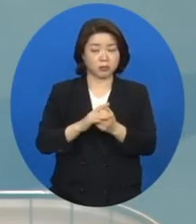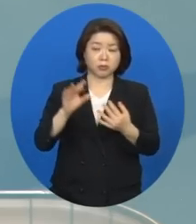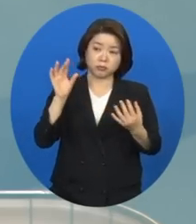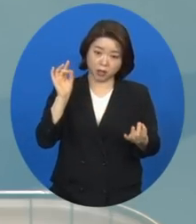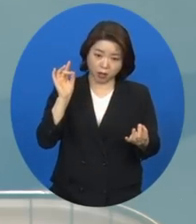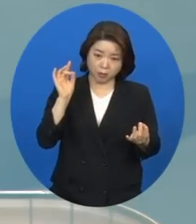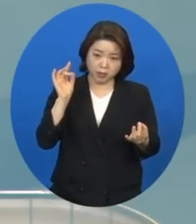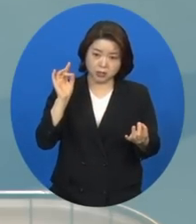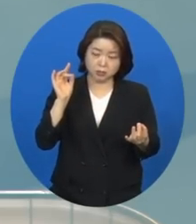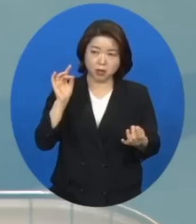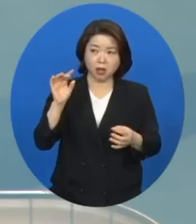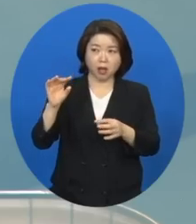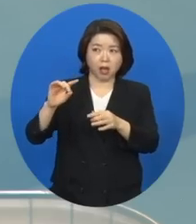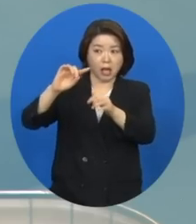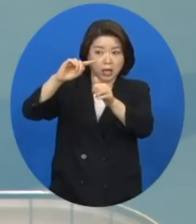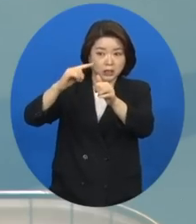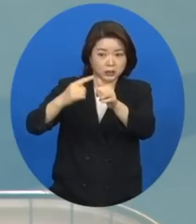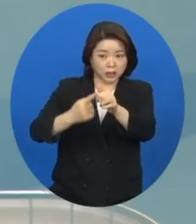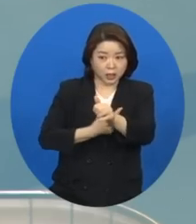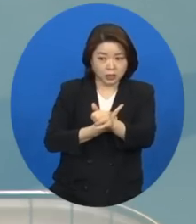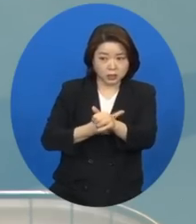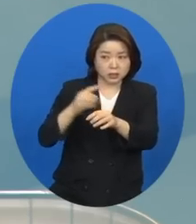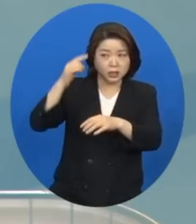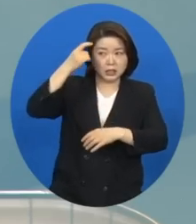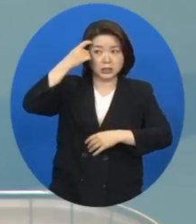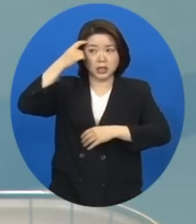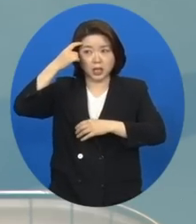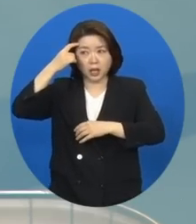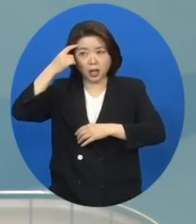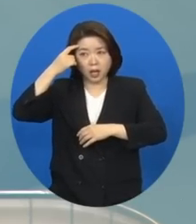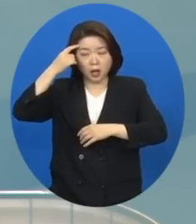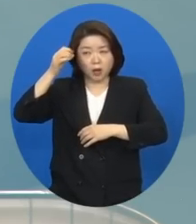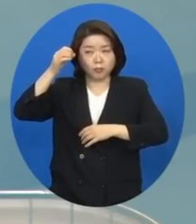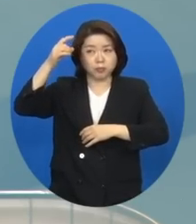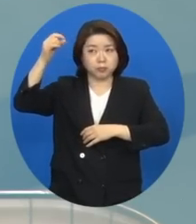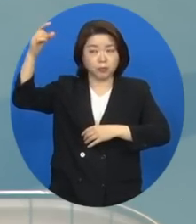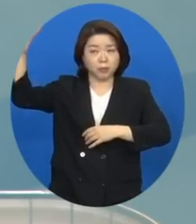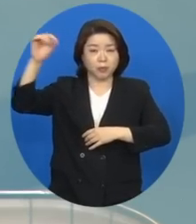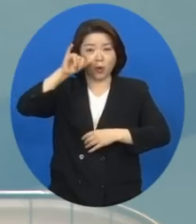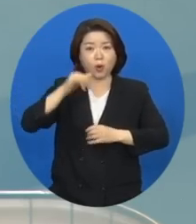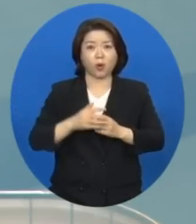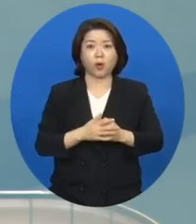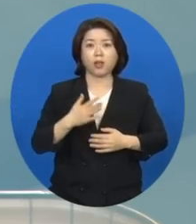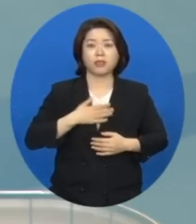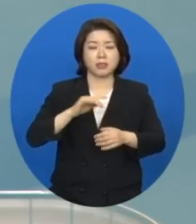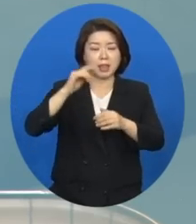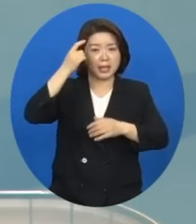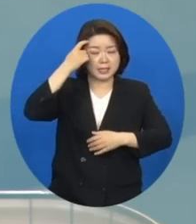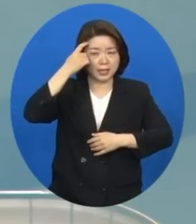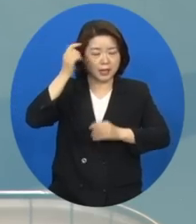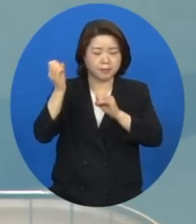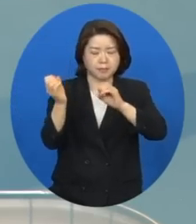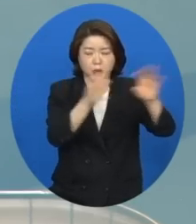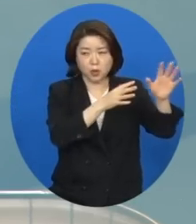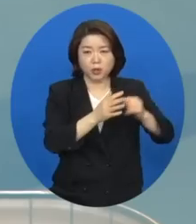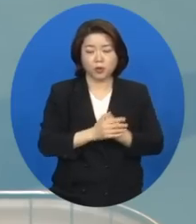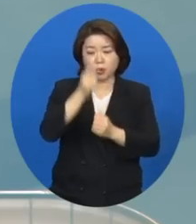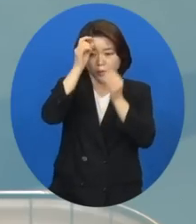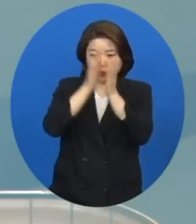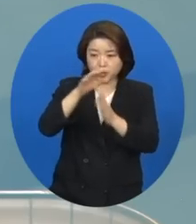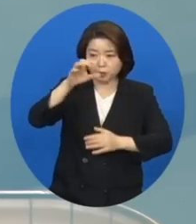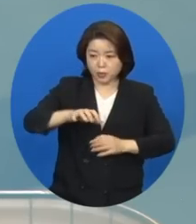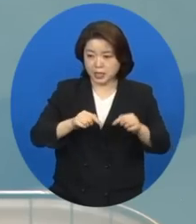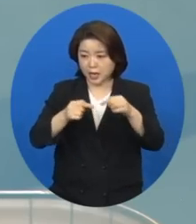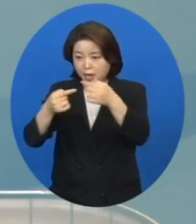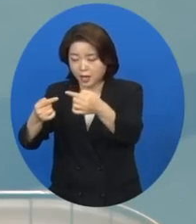자연스럽게 찾아오는 것을 경험합니다. 내 생각을 떨쳐버리고 기도의 자리에 나아가기 위해 제가 가장